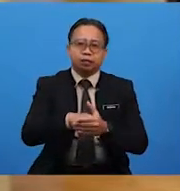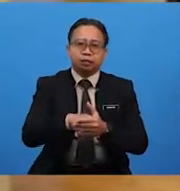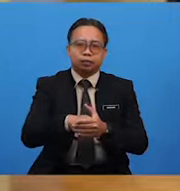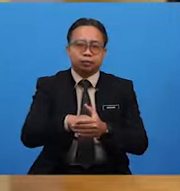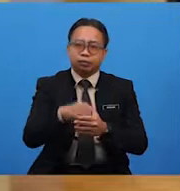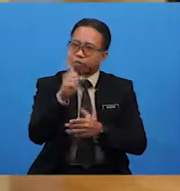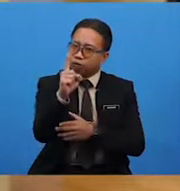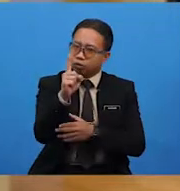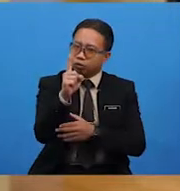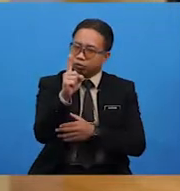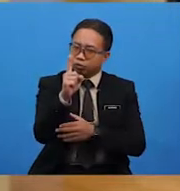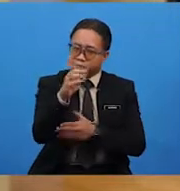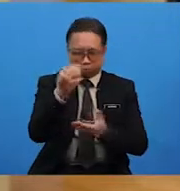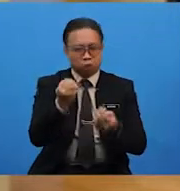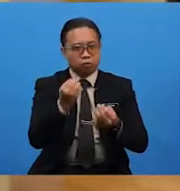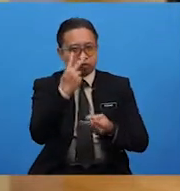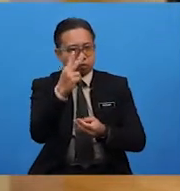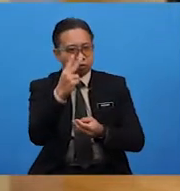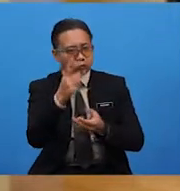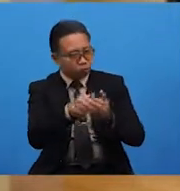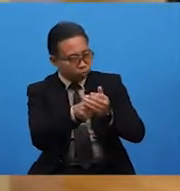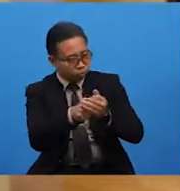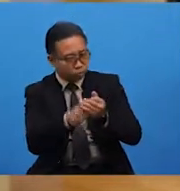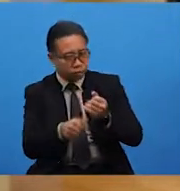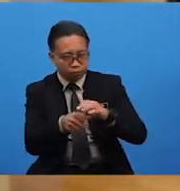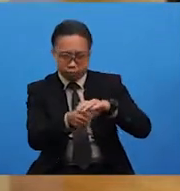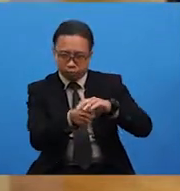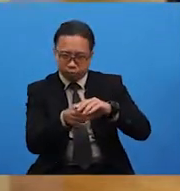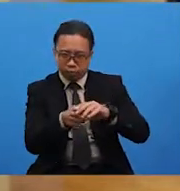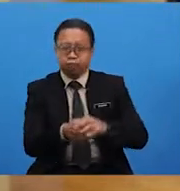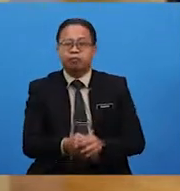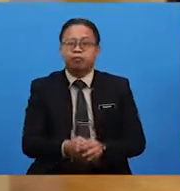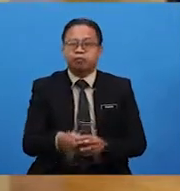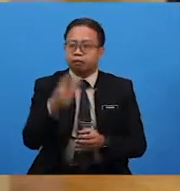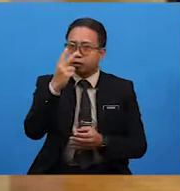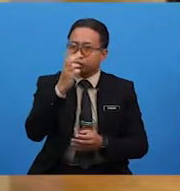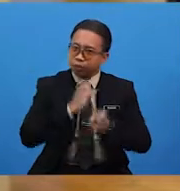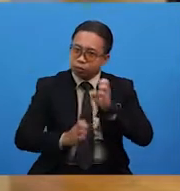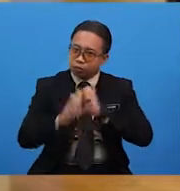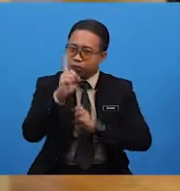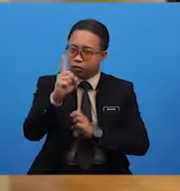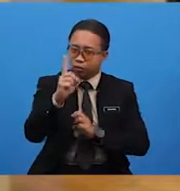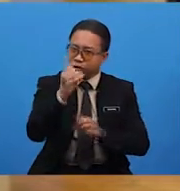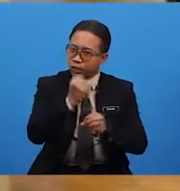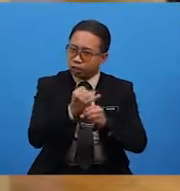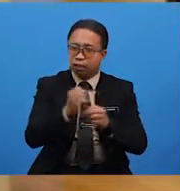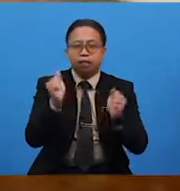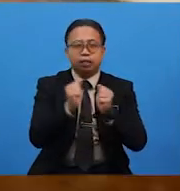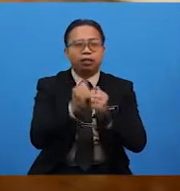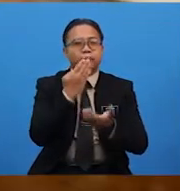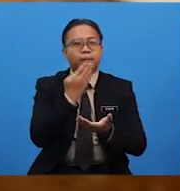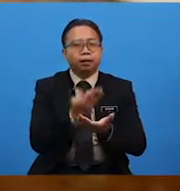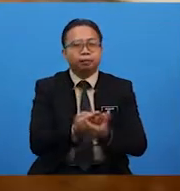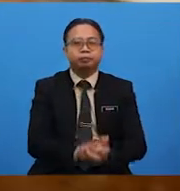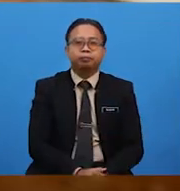ada sesuatu yang tersirat dan kita harus belajar untuk menginterprestasikan sesuatu karya itu dengan baik